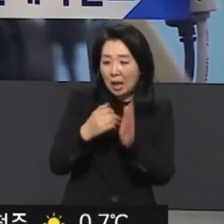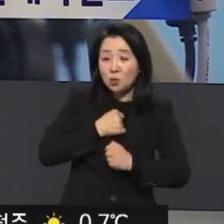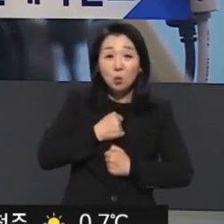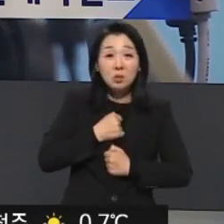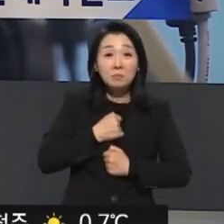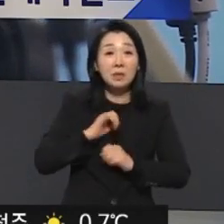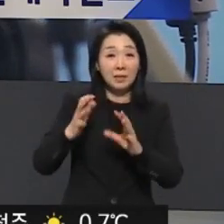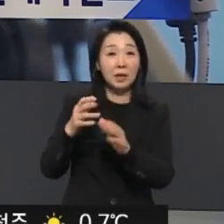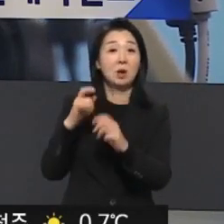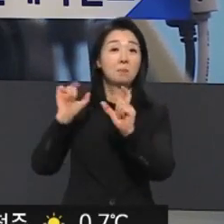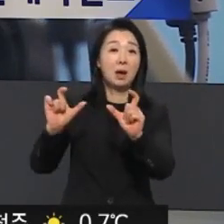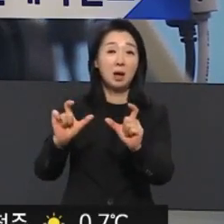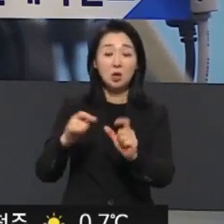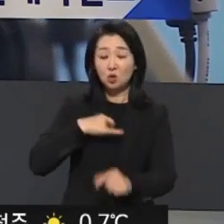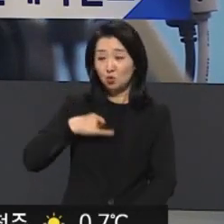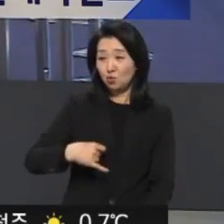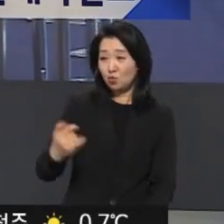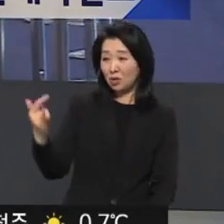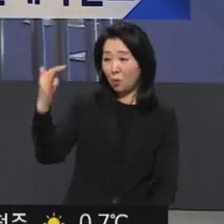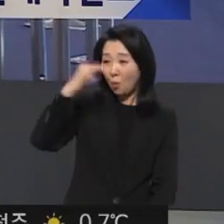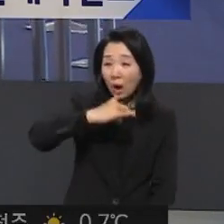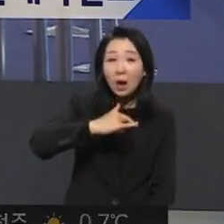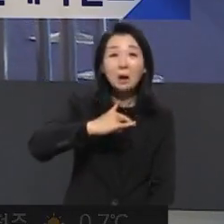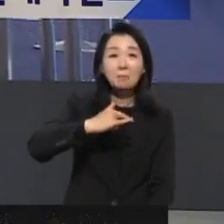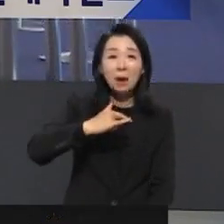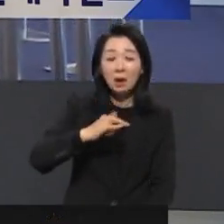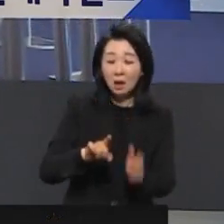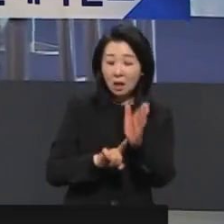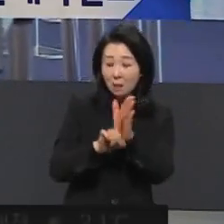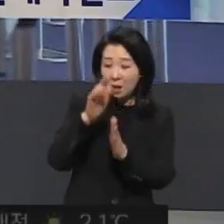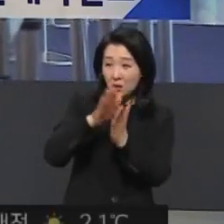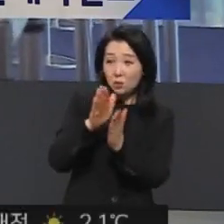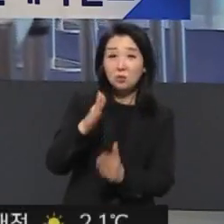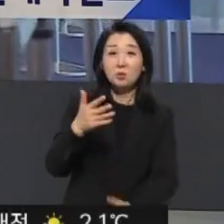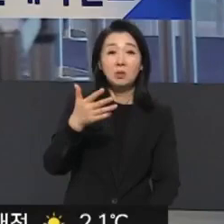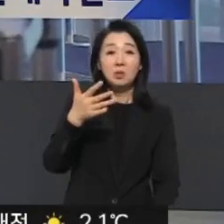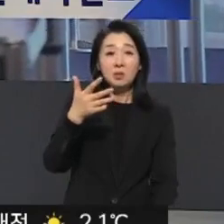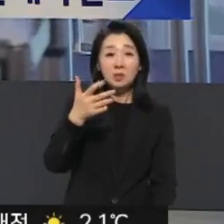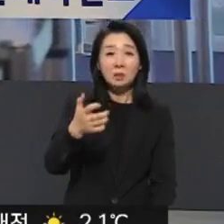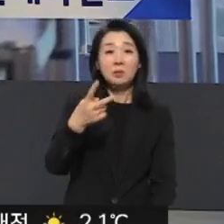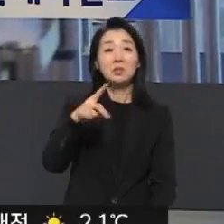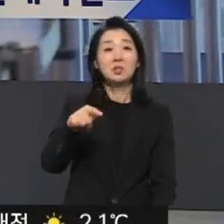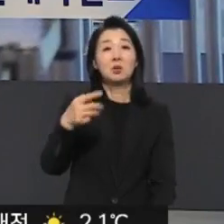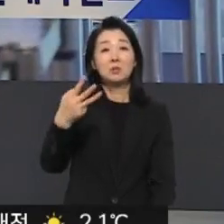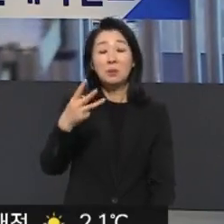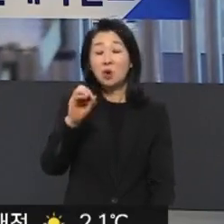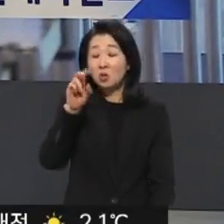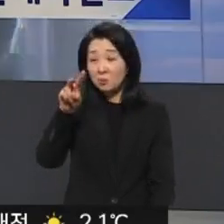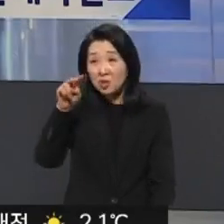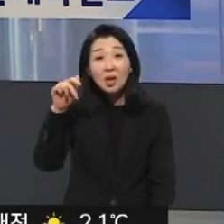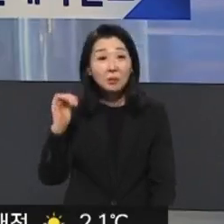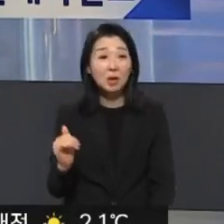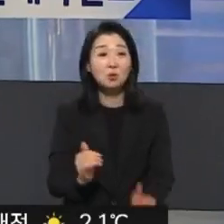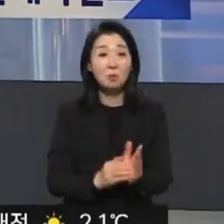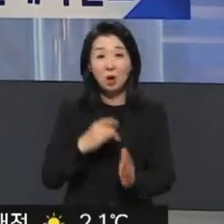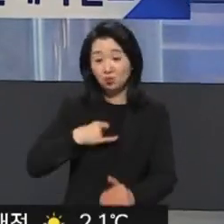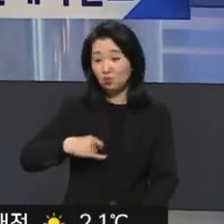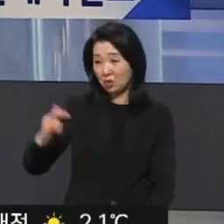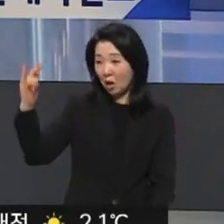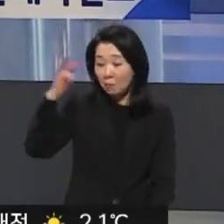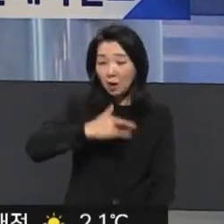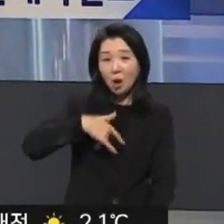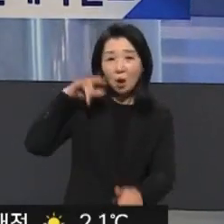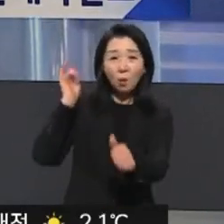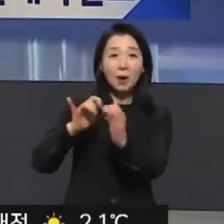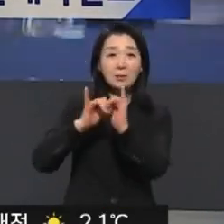이 중국에서 입국하는 사람들의 발열 기준을 37.3도로 0.2도 낮췄고요. 또 중국에서 입국하는